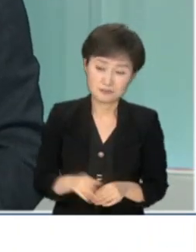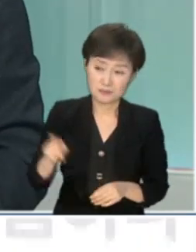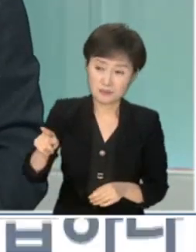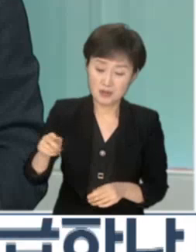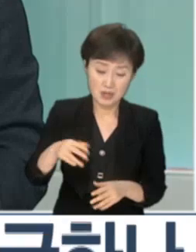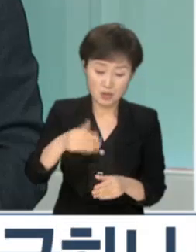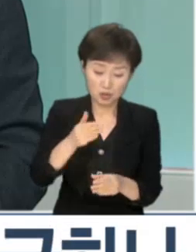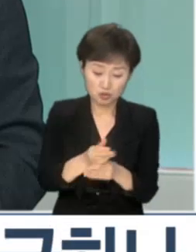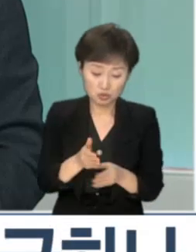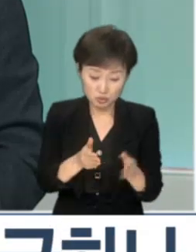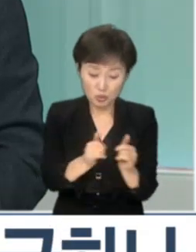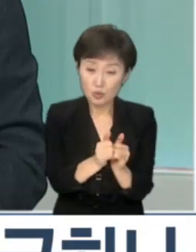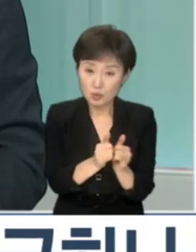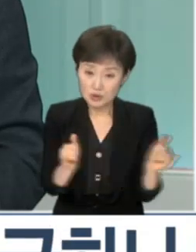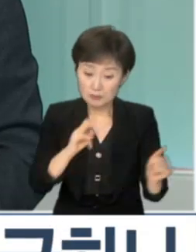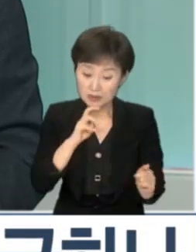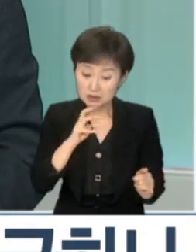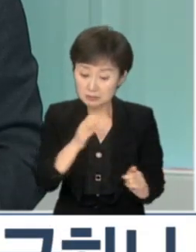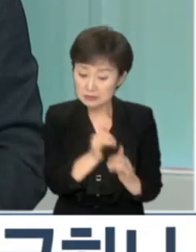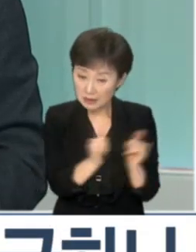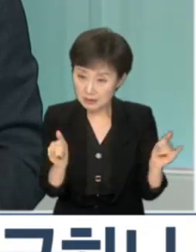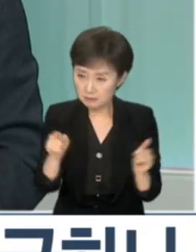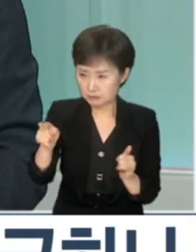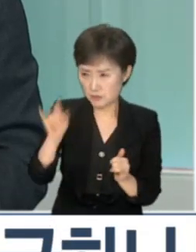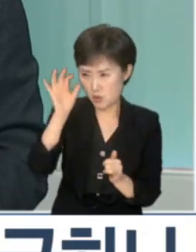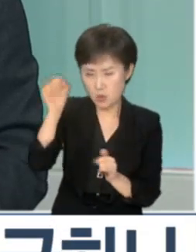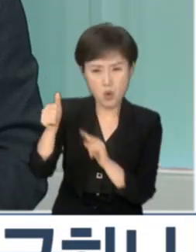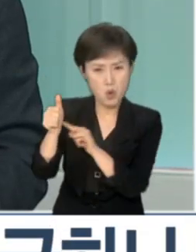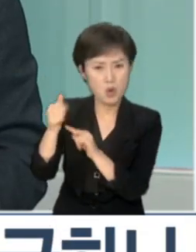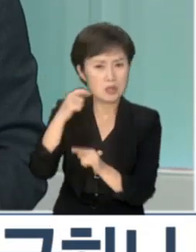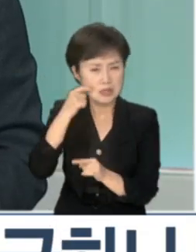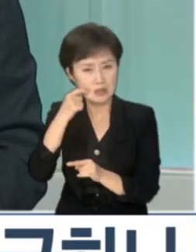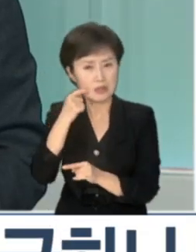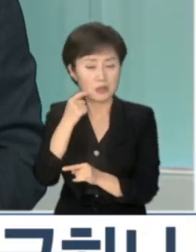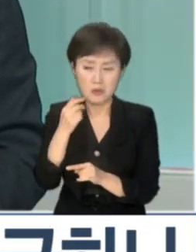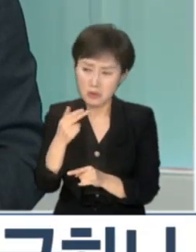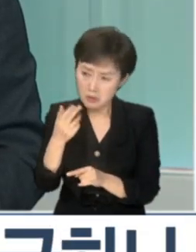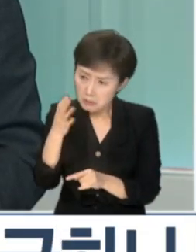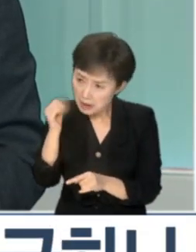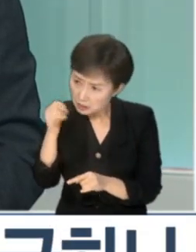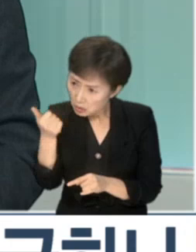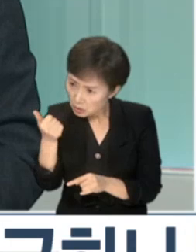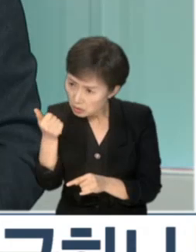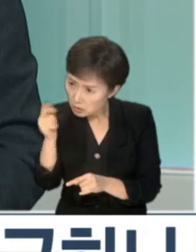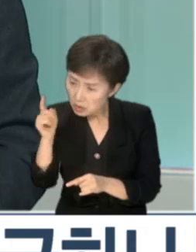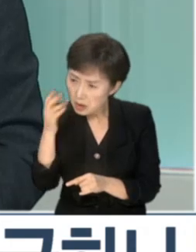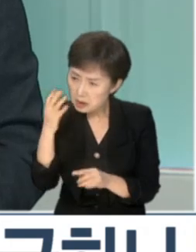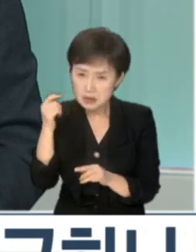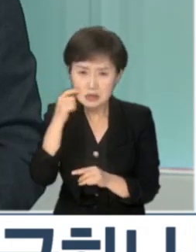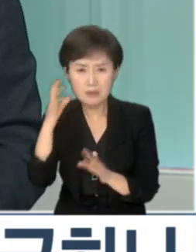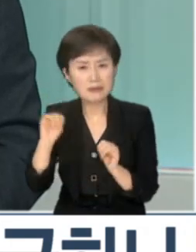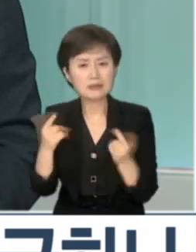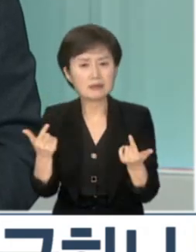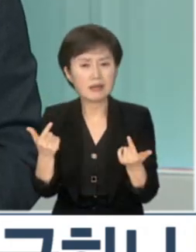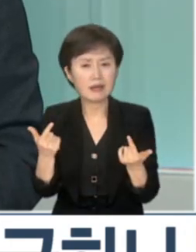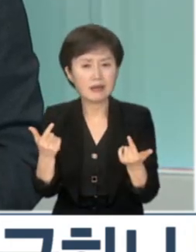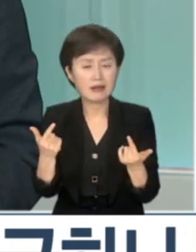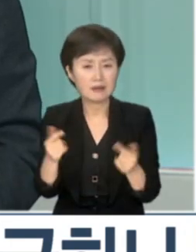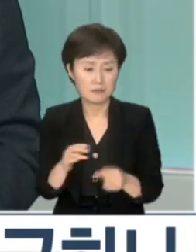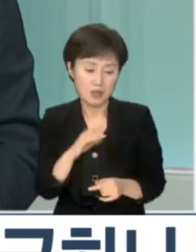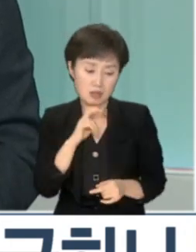그 중도총이라든지 2030이라든지 이런 쪽에 대한 소구력은 없는 거로 나오고 있지 않습니까? 그래서 오히려